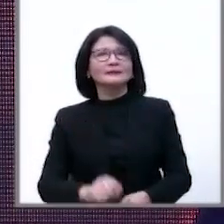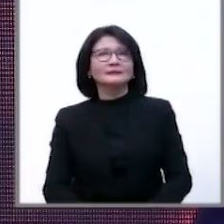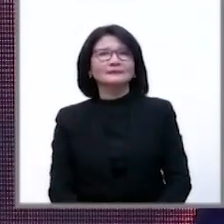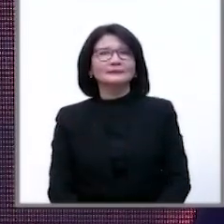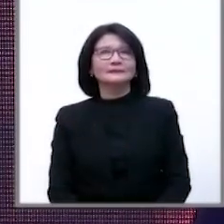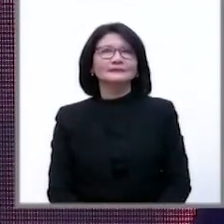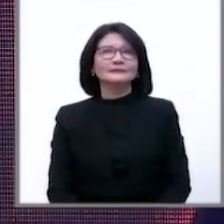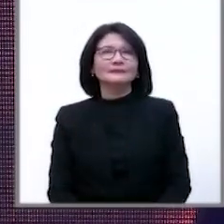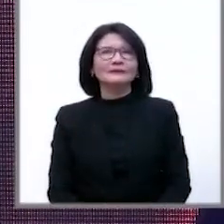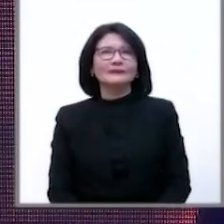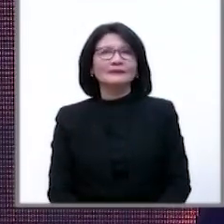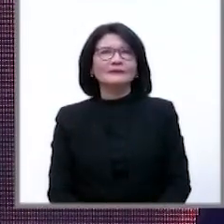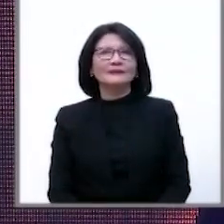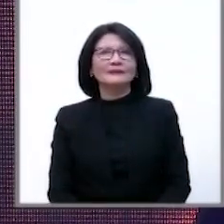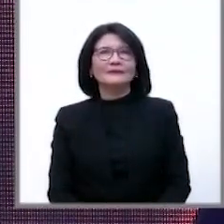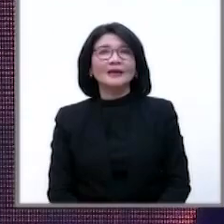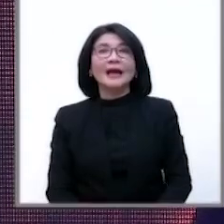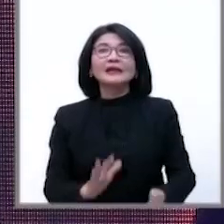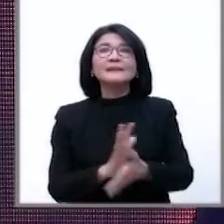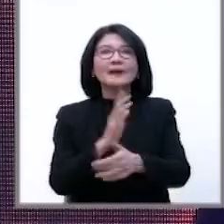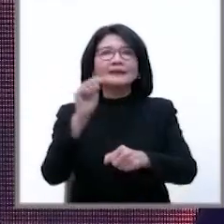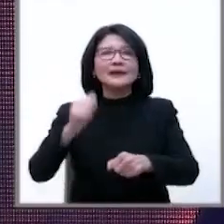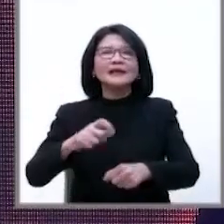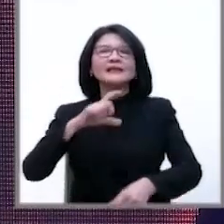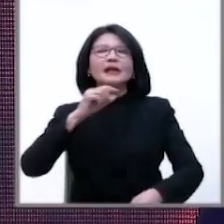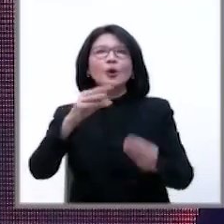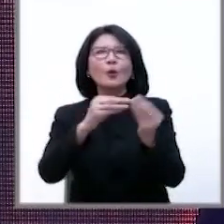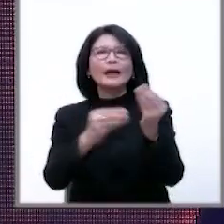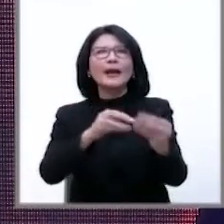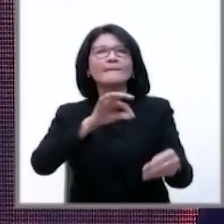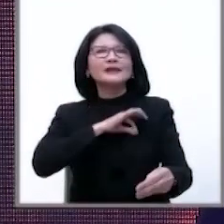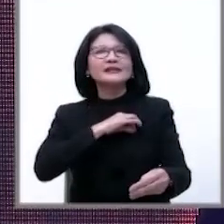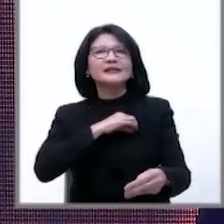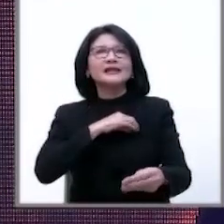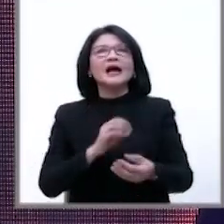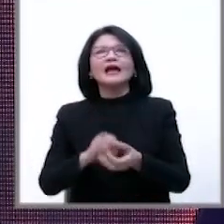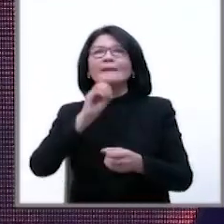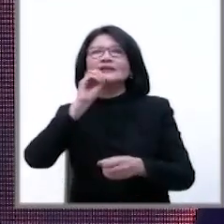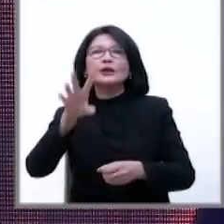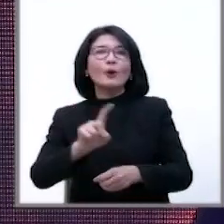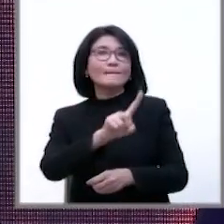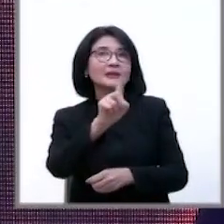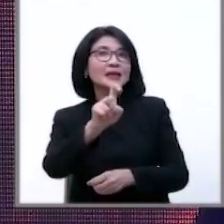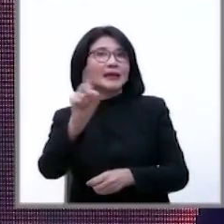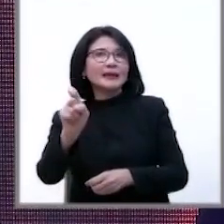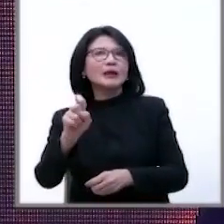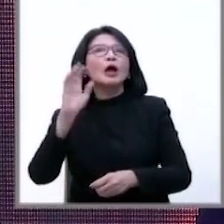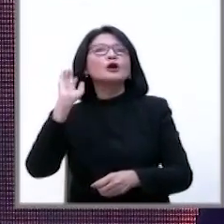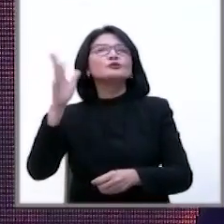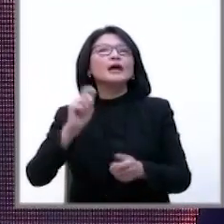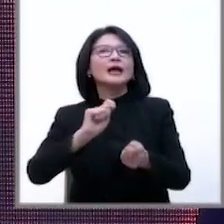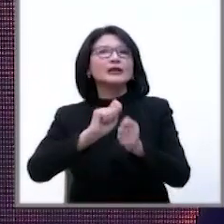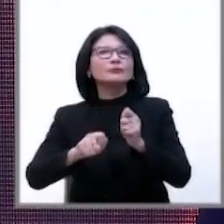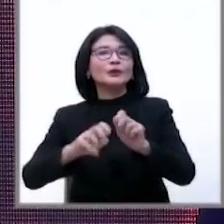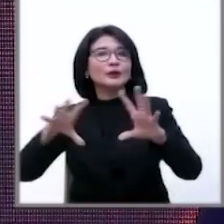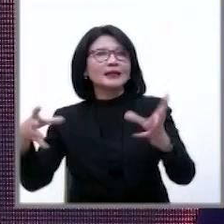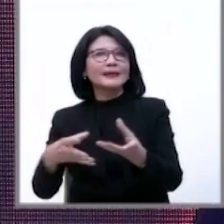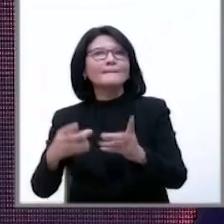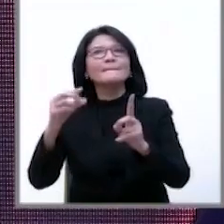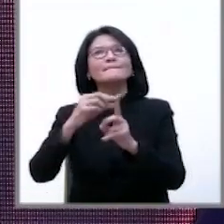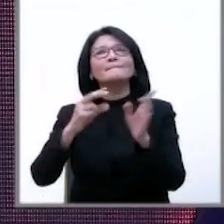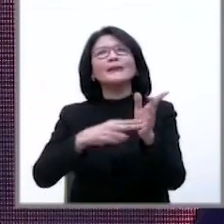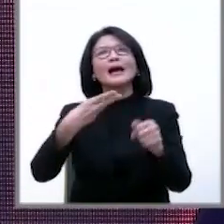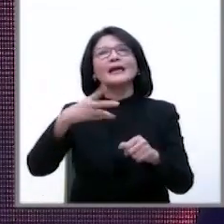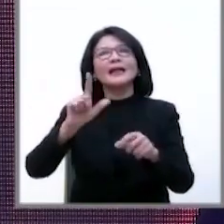2024 di segmen kedua ini calon wakil presiden akan menjawab pertanyaan yang telah disusun tim